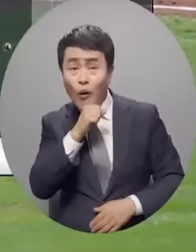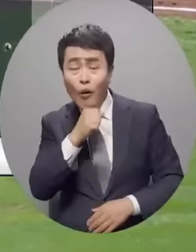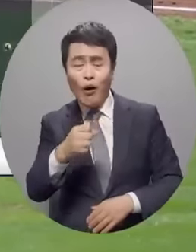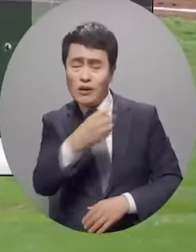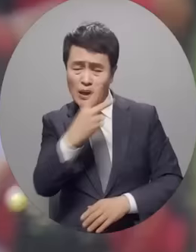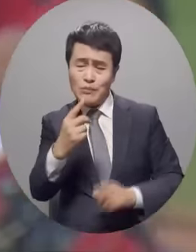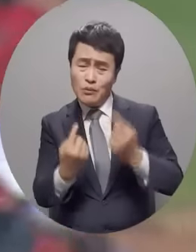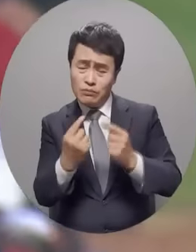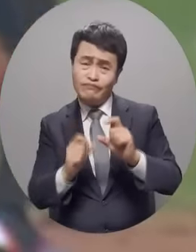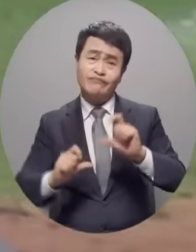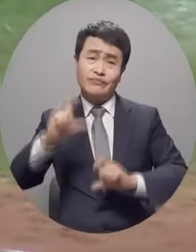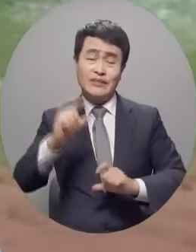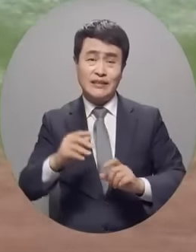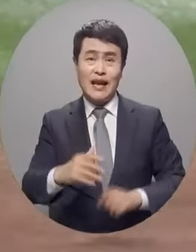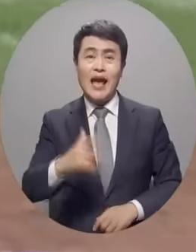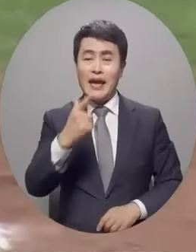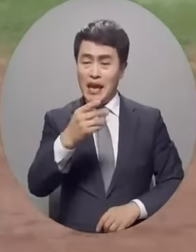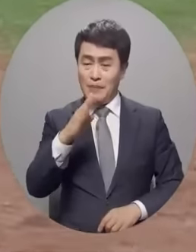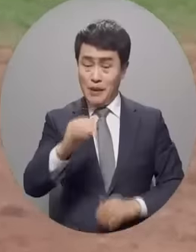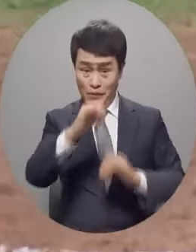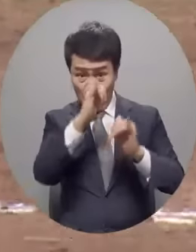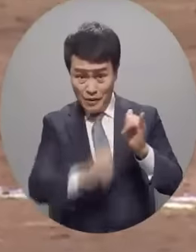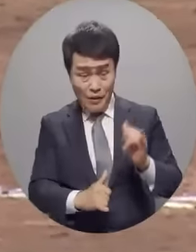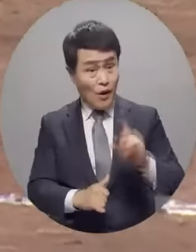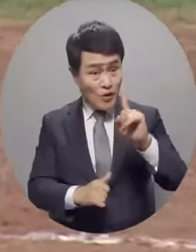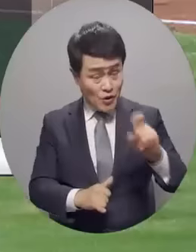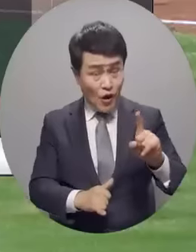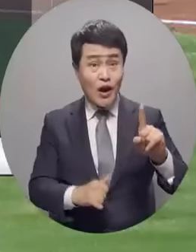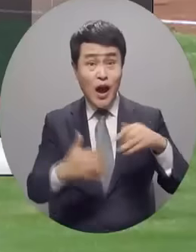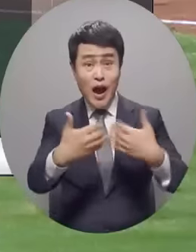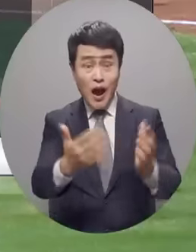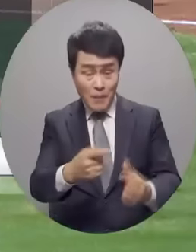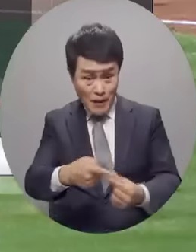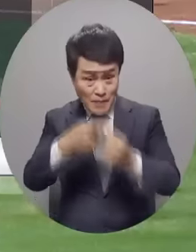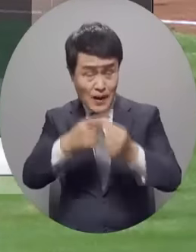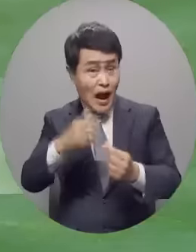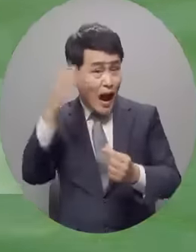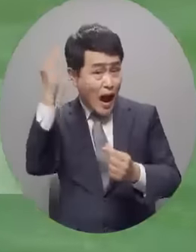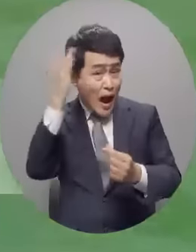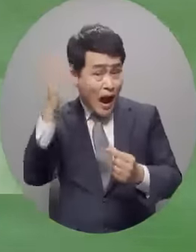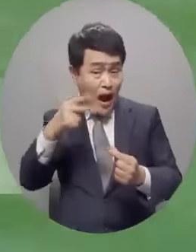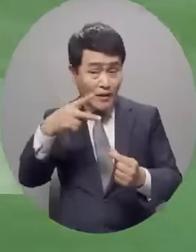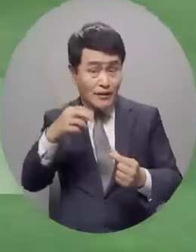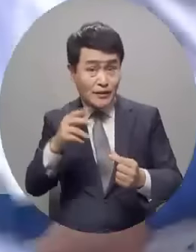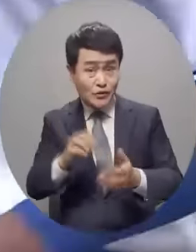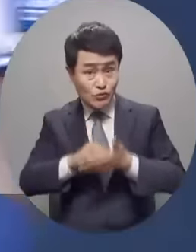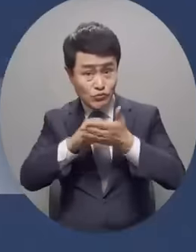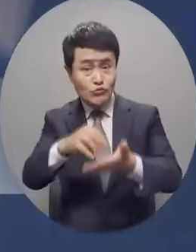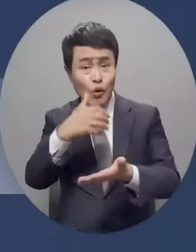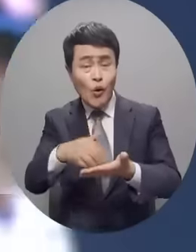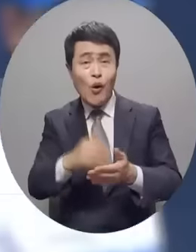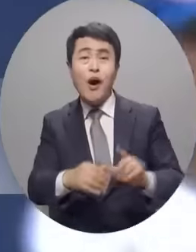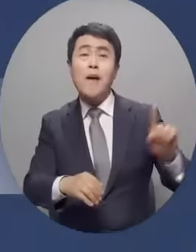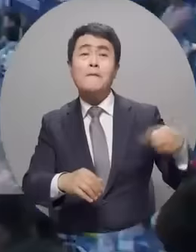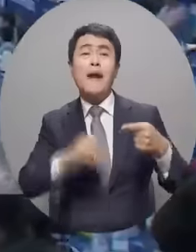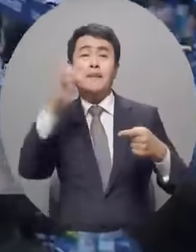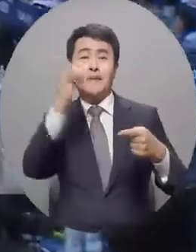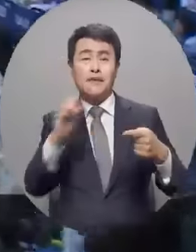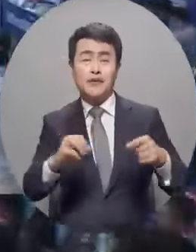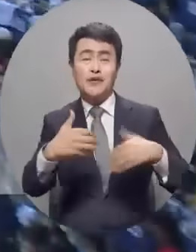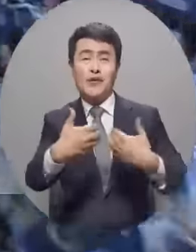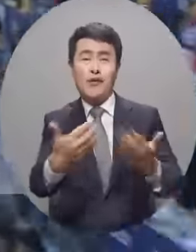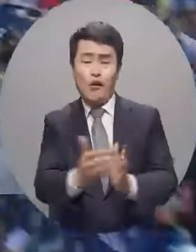압도합니다. KBO 역대 최다인 11번의 우승에 한국 시리즈 진출 시 우승 확률 100%라는 이유